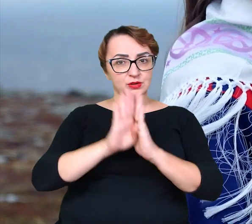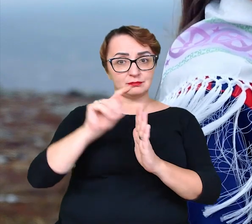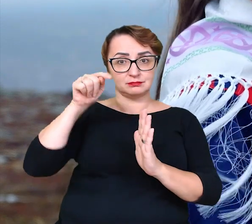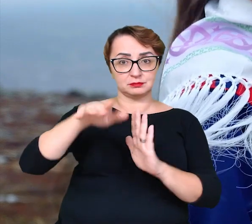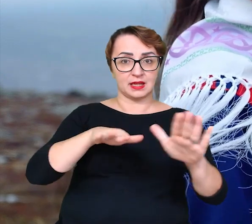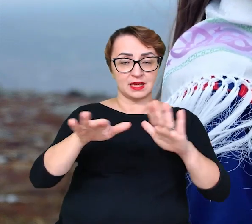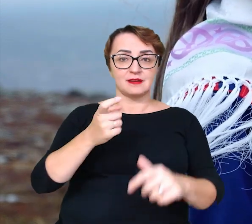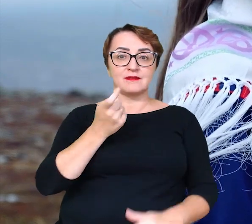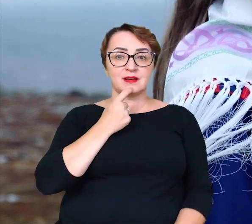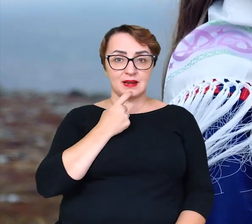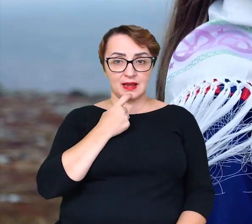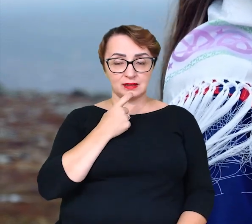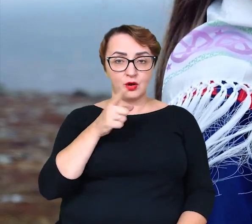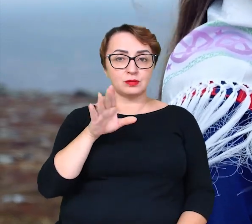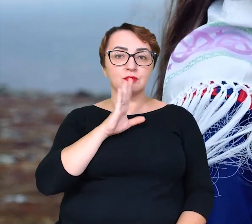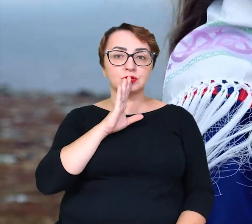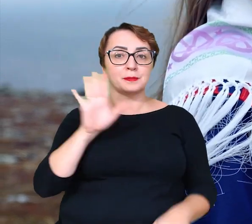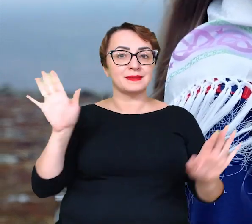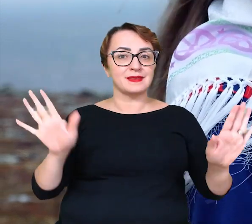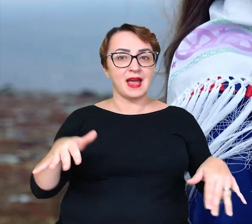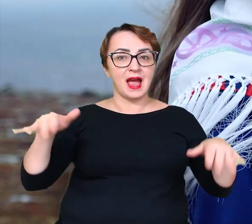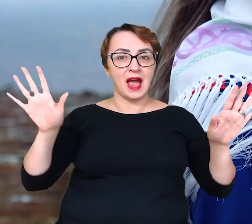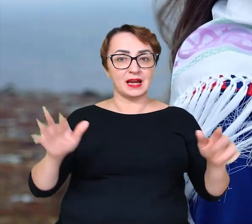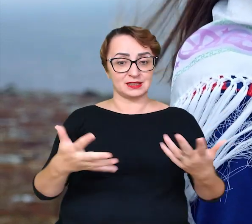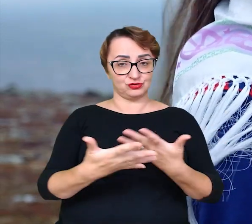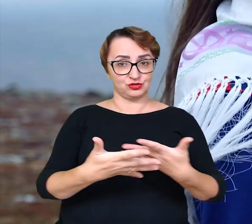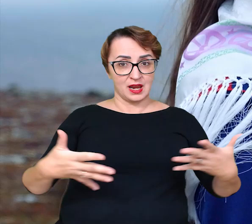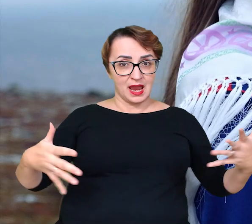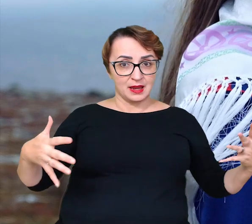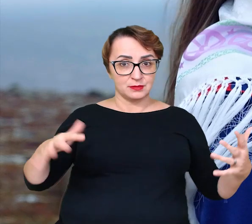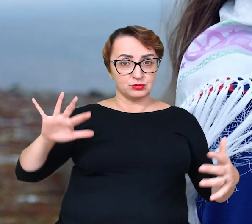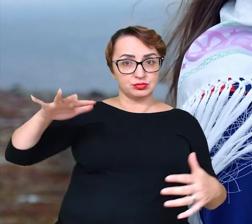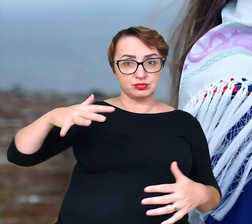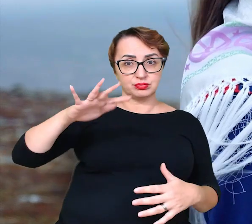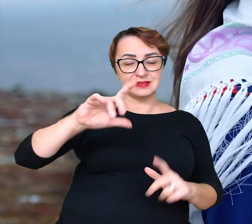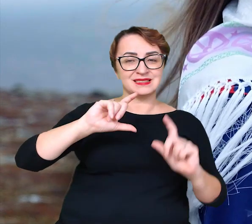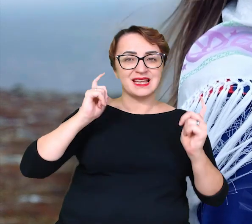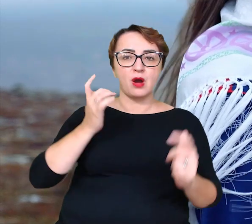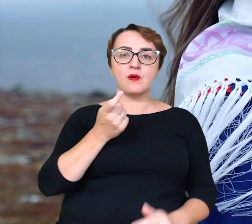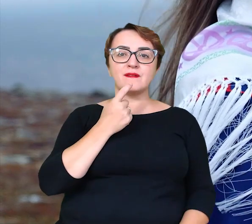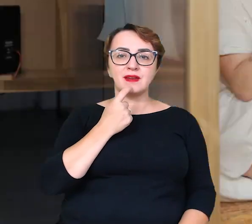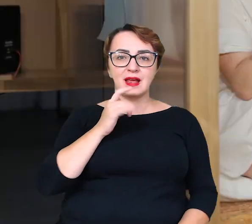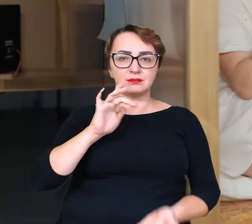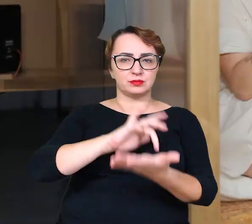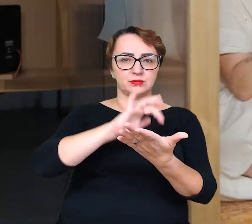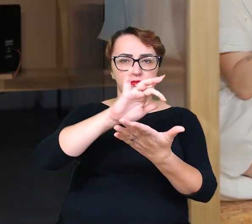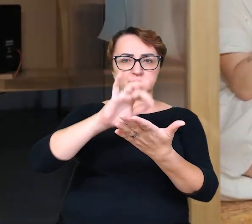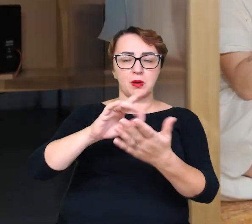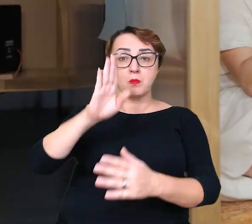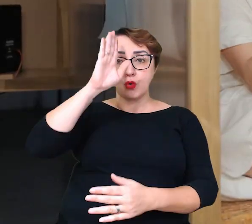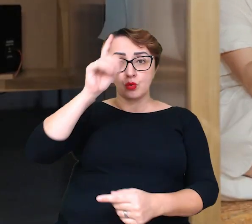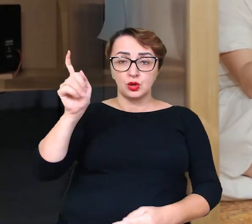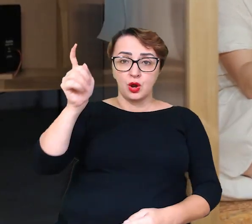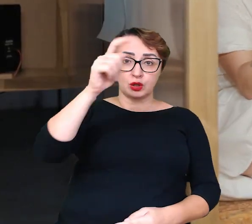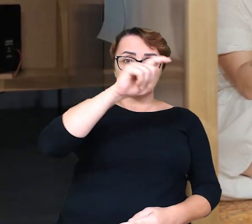takie wędrowne właśnie ptaki z ziemi przemierzają całą Finlandię, od najdalszych skrawków północnych